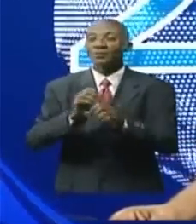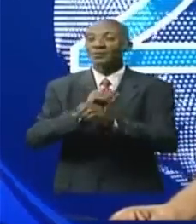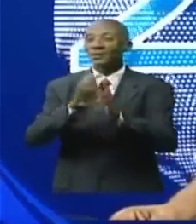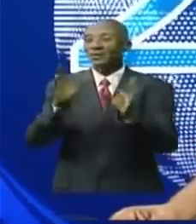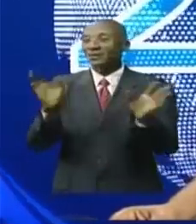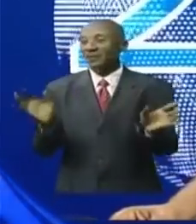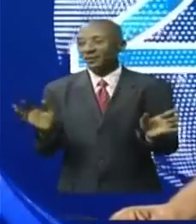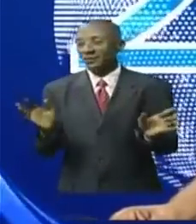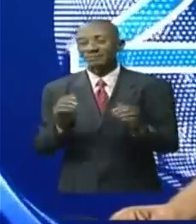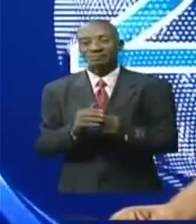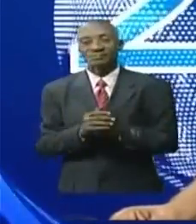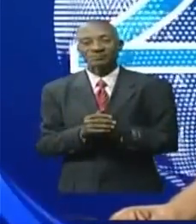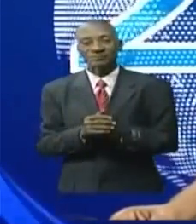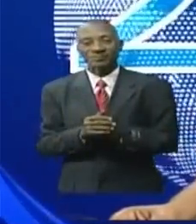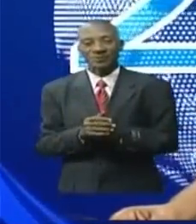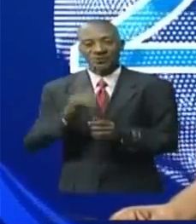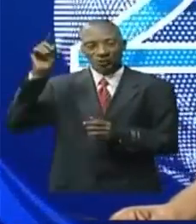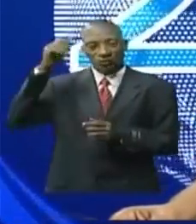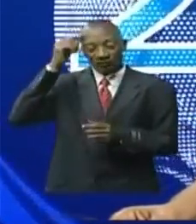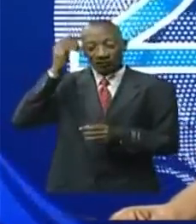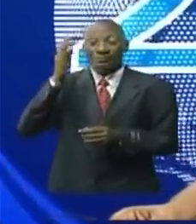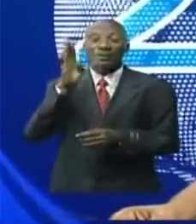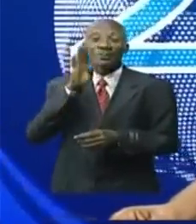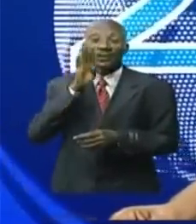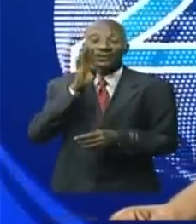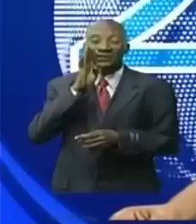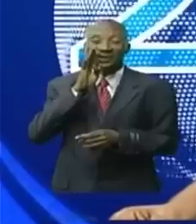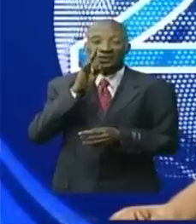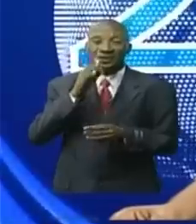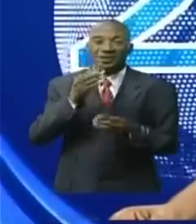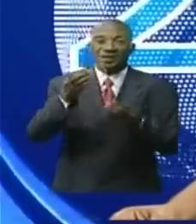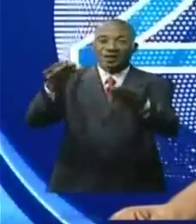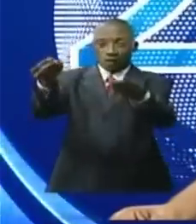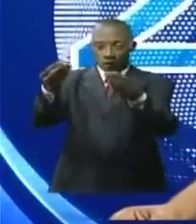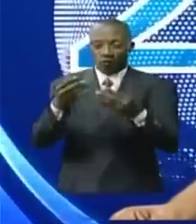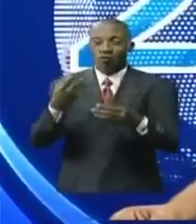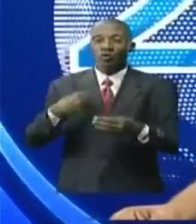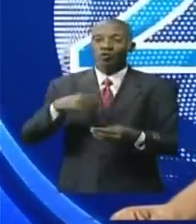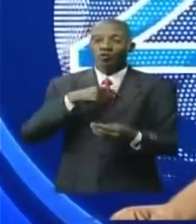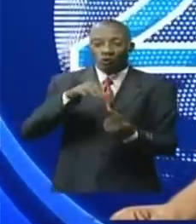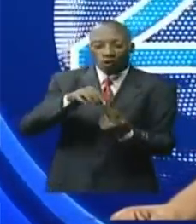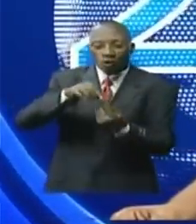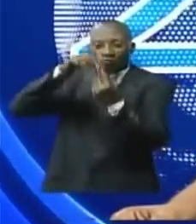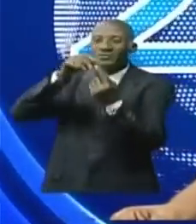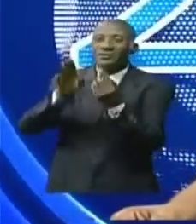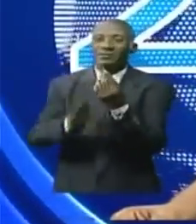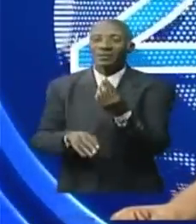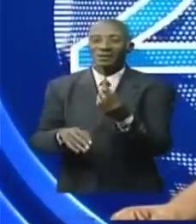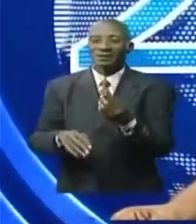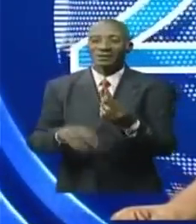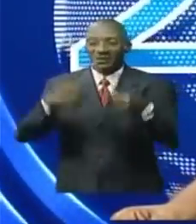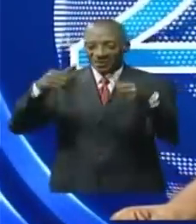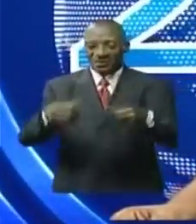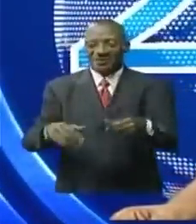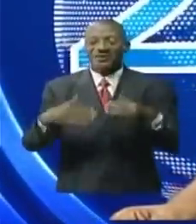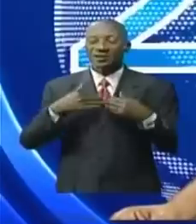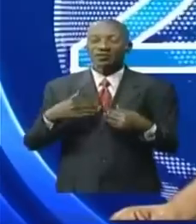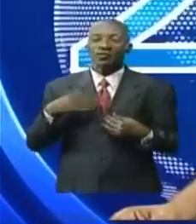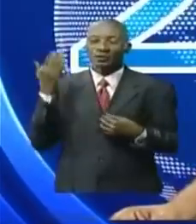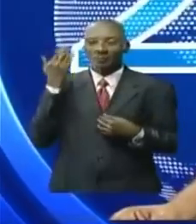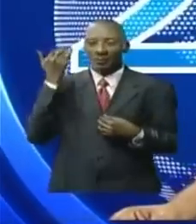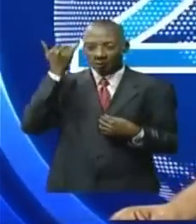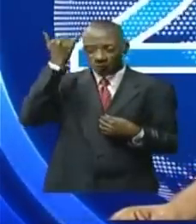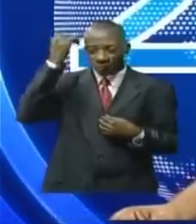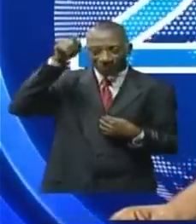d'Egmont à Bruxelles. Le gouvernement belge a remis officiellement, en présence du Premier ministre congolais Jean-Michel Samalou Kondé, la dépouille